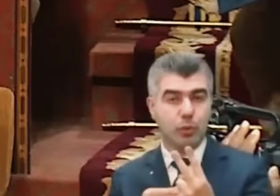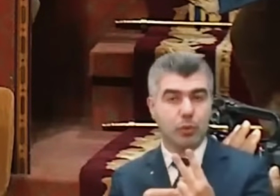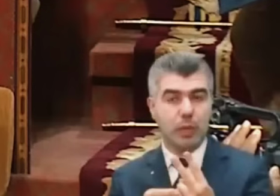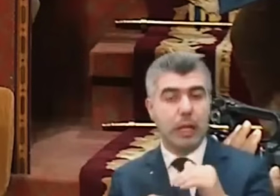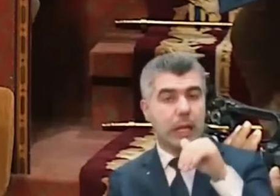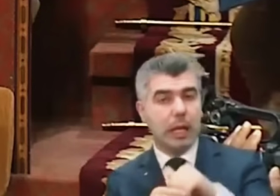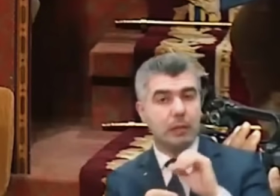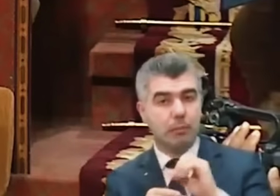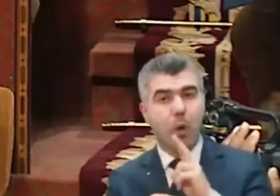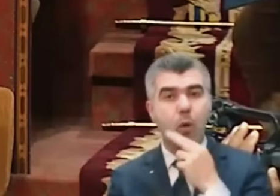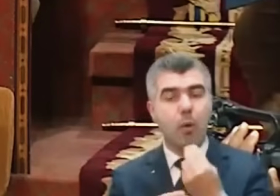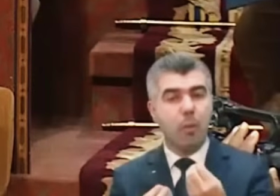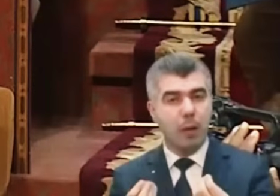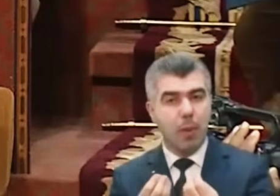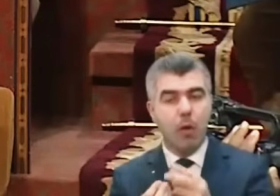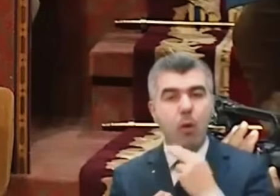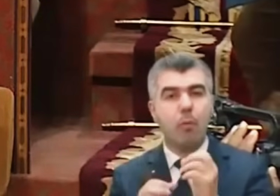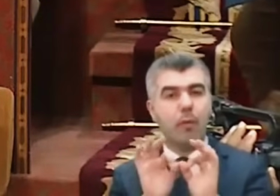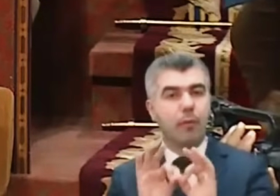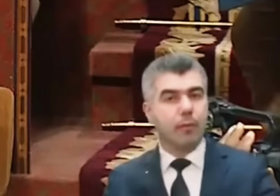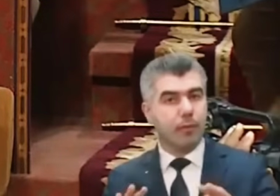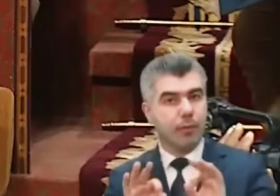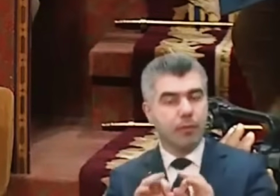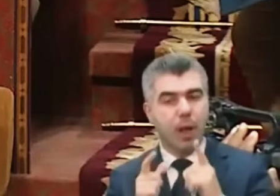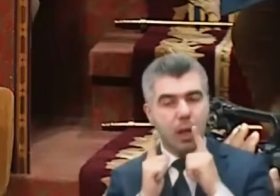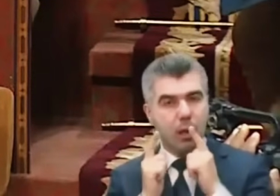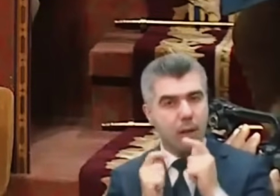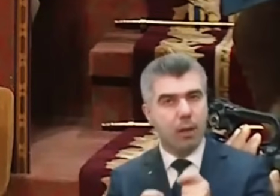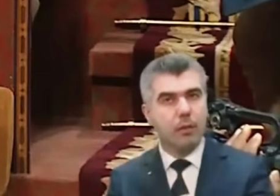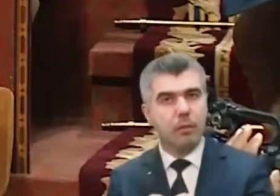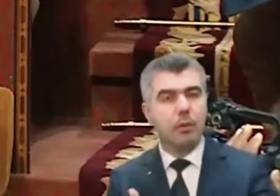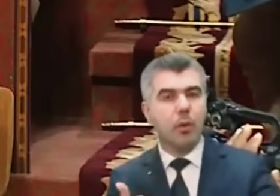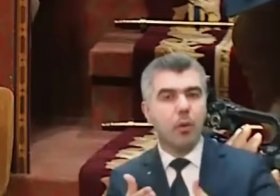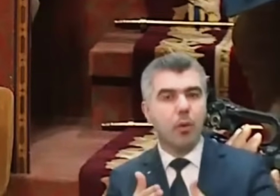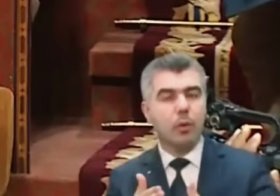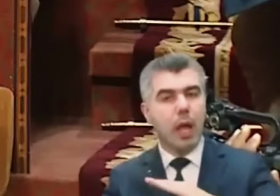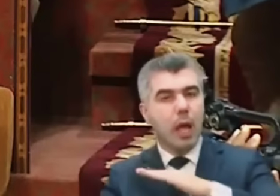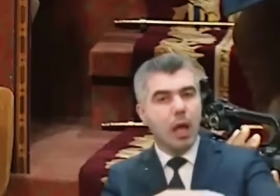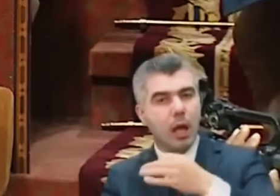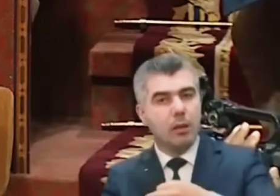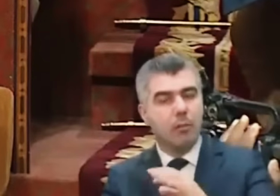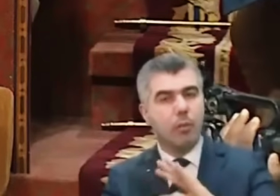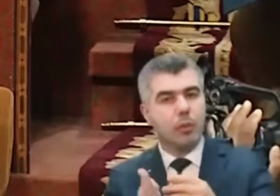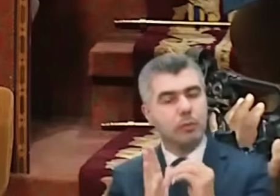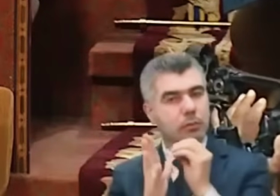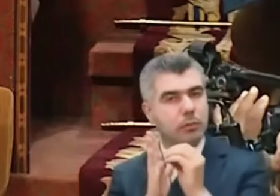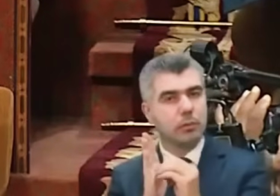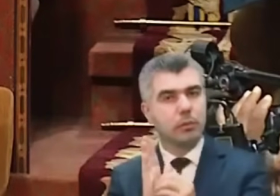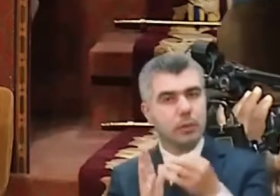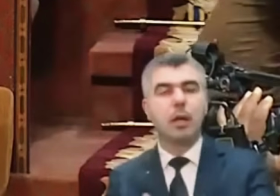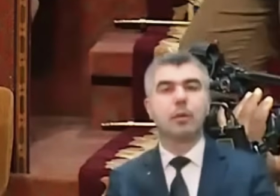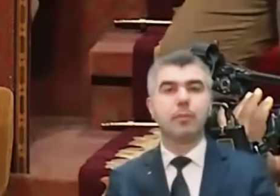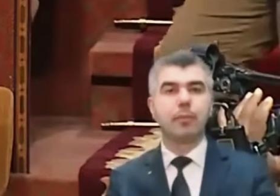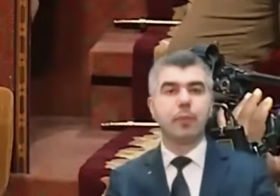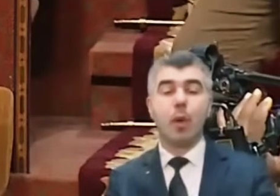وجوج من الأغلبية الباش اللي كتتبع العمليات ديال مخالفة مدونة السلوك والأخلاقيات، لأنه كل